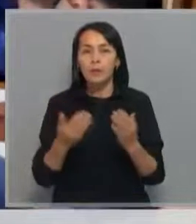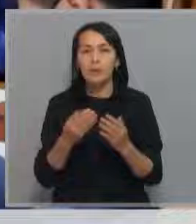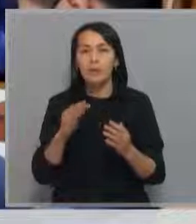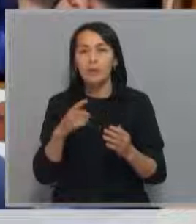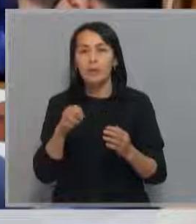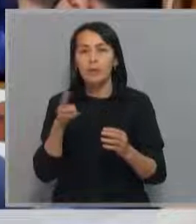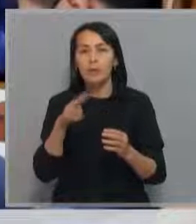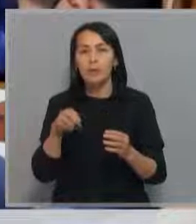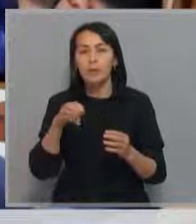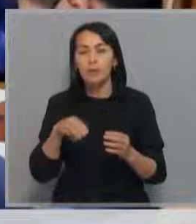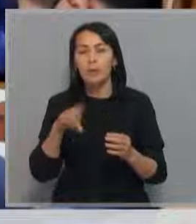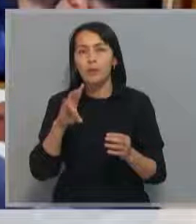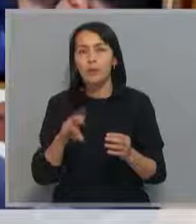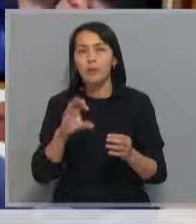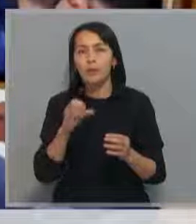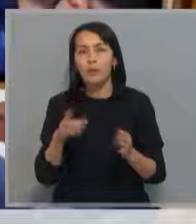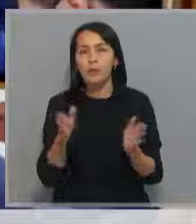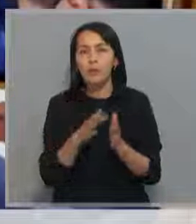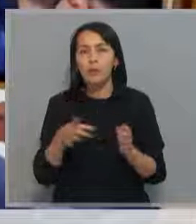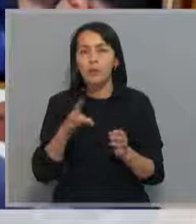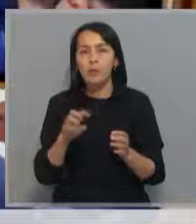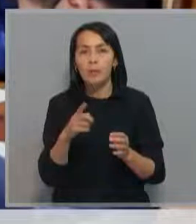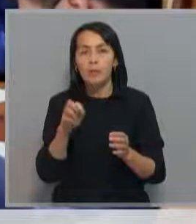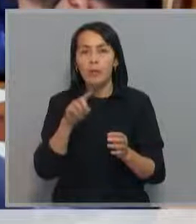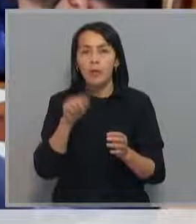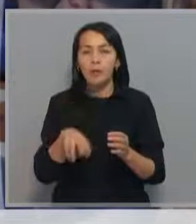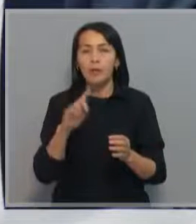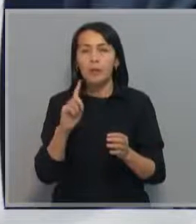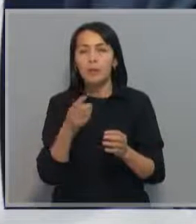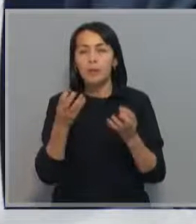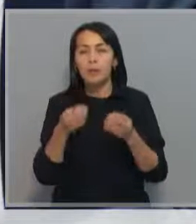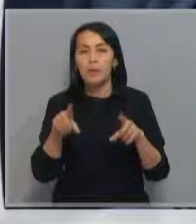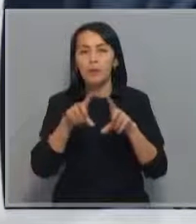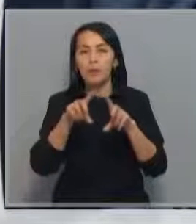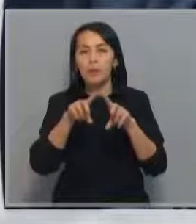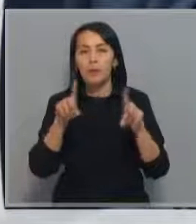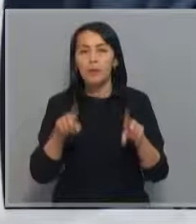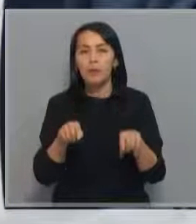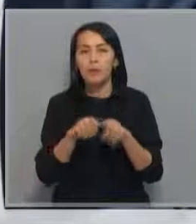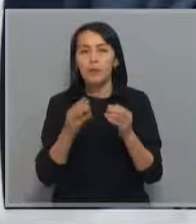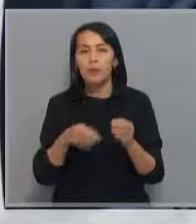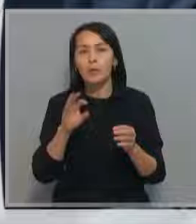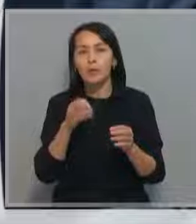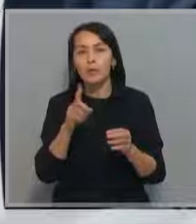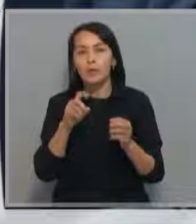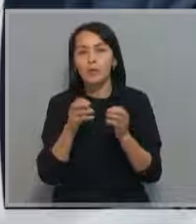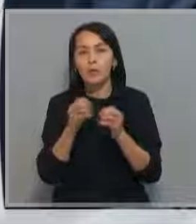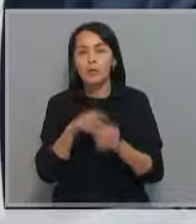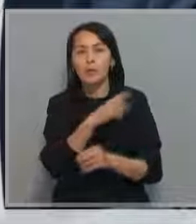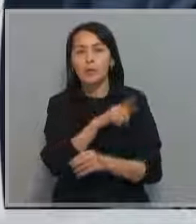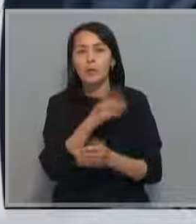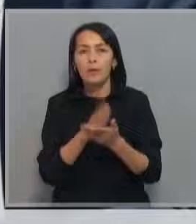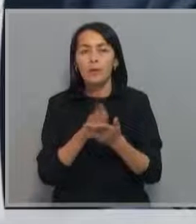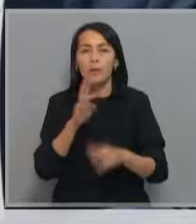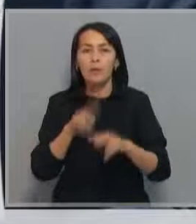Жаңаталап, Достық, Тұран, Нұртас, Сәуле шағын ауданында және Бозарықта 1 қосалқы станция, Ақжар 110 киловатт қосалқы